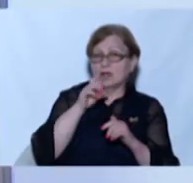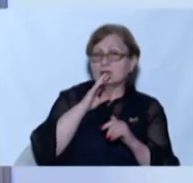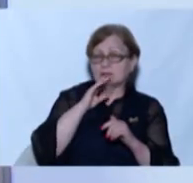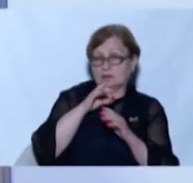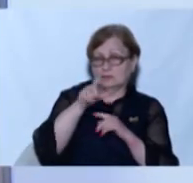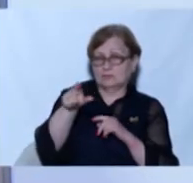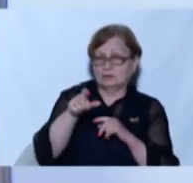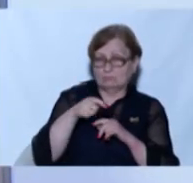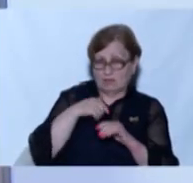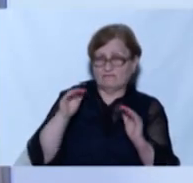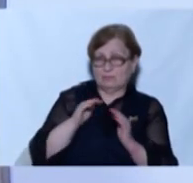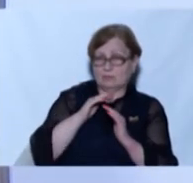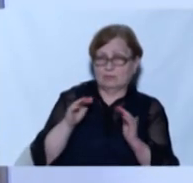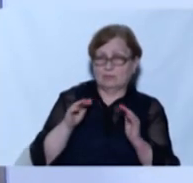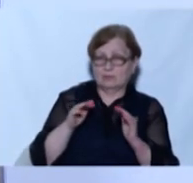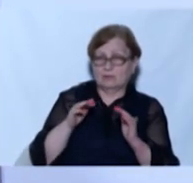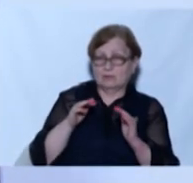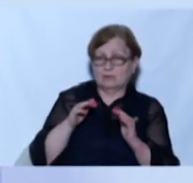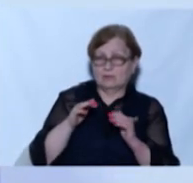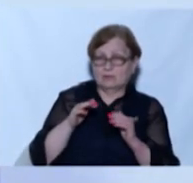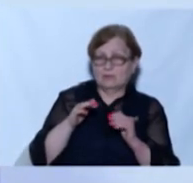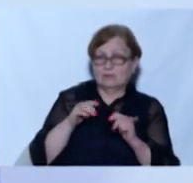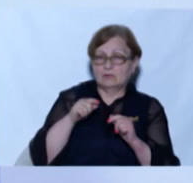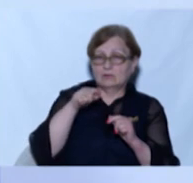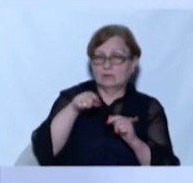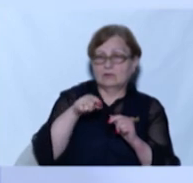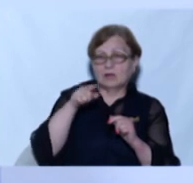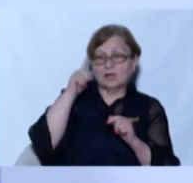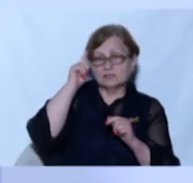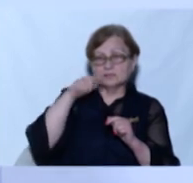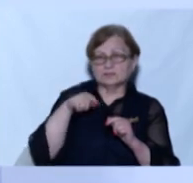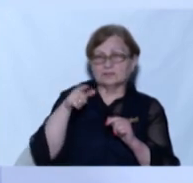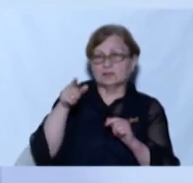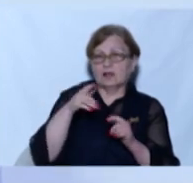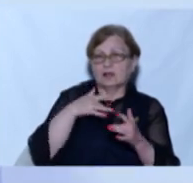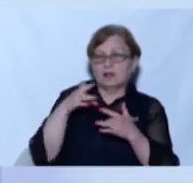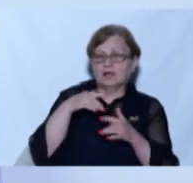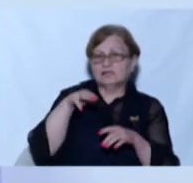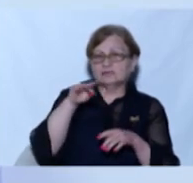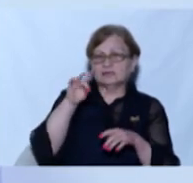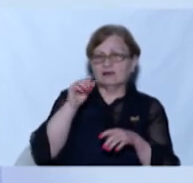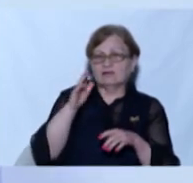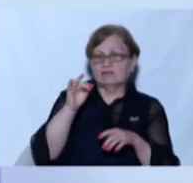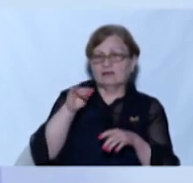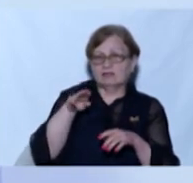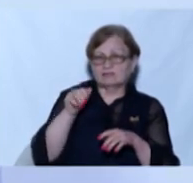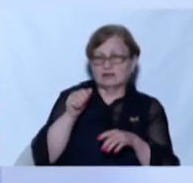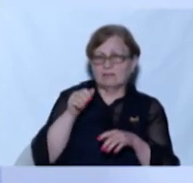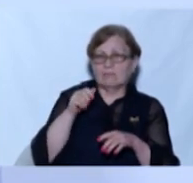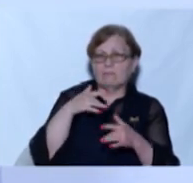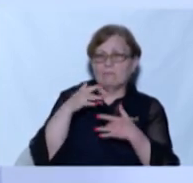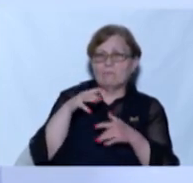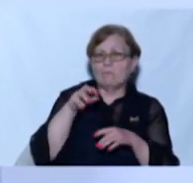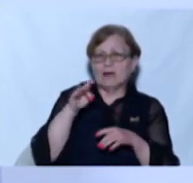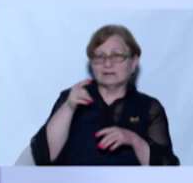ეუბნება ჰექსლეის და უნდა ვიცოდეთ, აქ იგულისხმება ჯუზეპე ვერდის ოპერა ტრავიატას მთავარი გმირი მარგარიტა